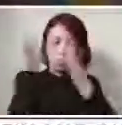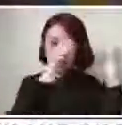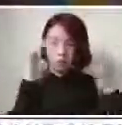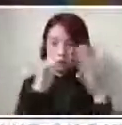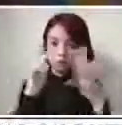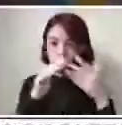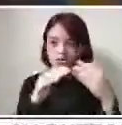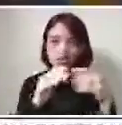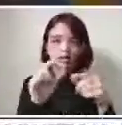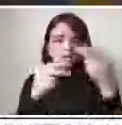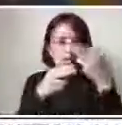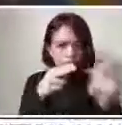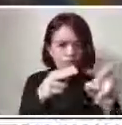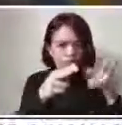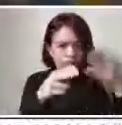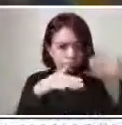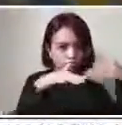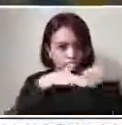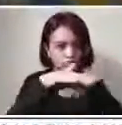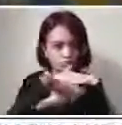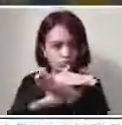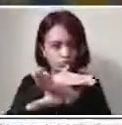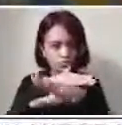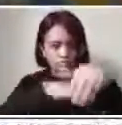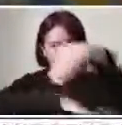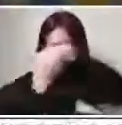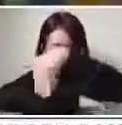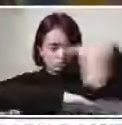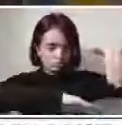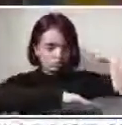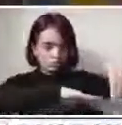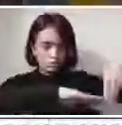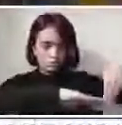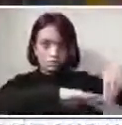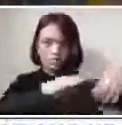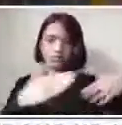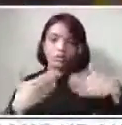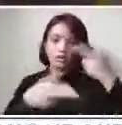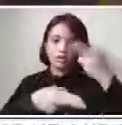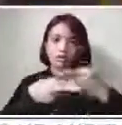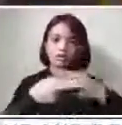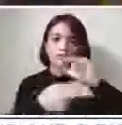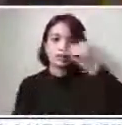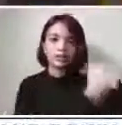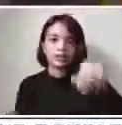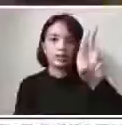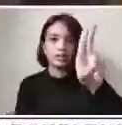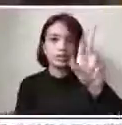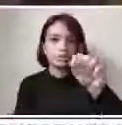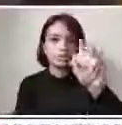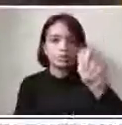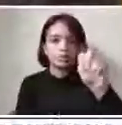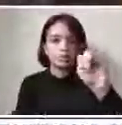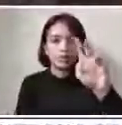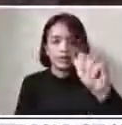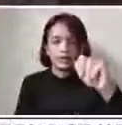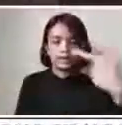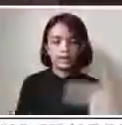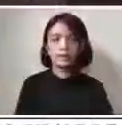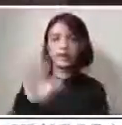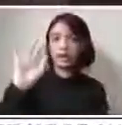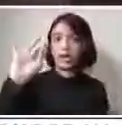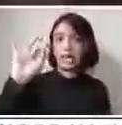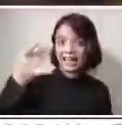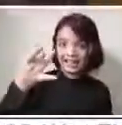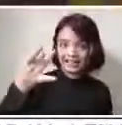morning, matatagpuan na ito sa layong 610 kilometers east ng Giwan, Eastern Samar. Yung trough o yung cloud extension